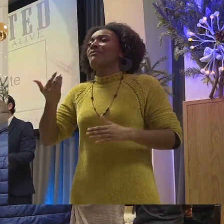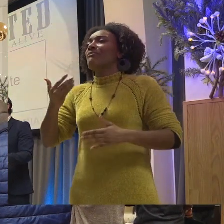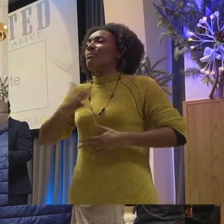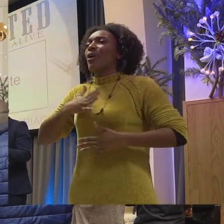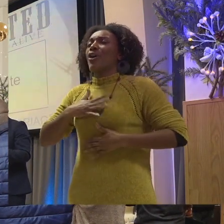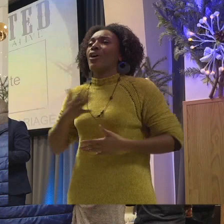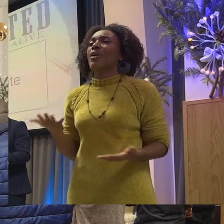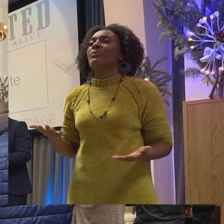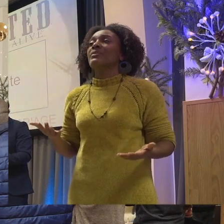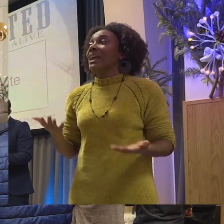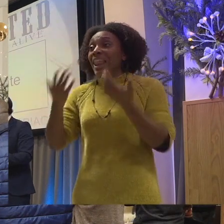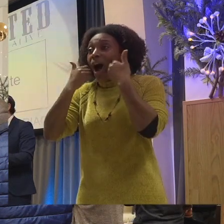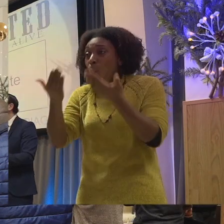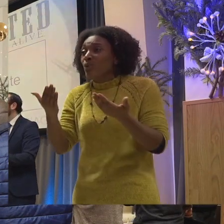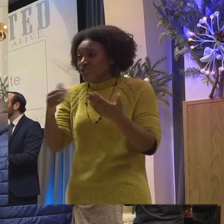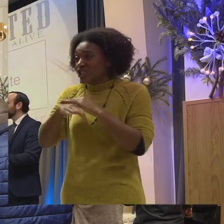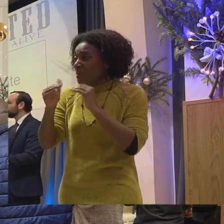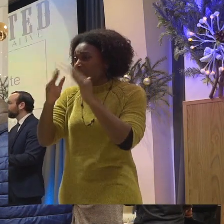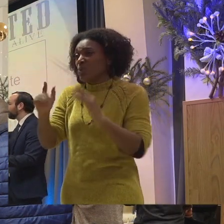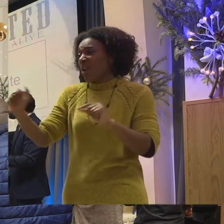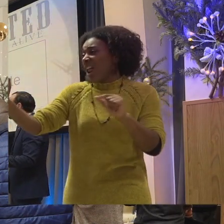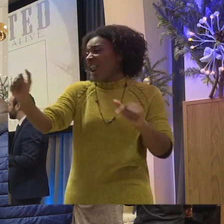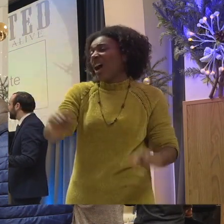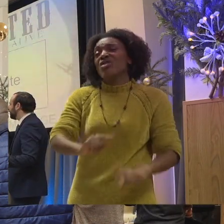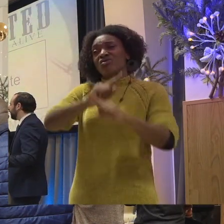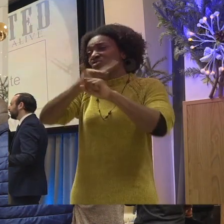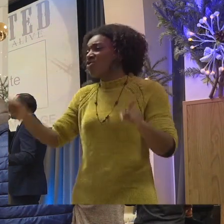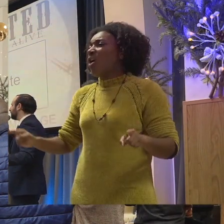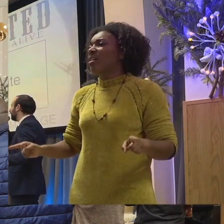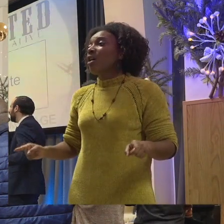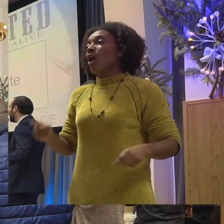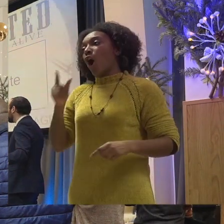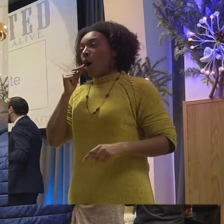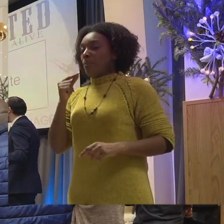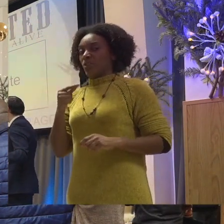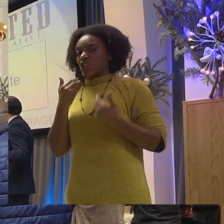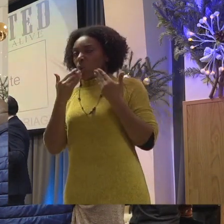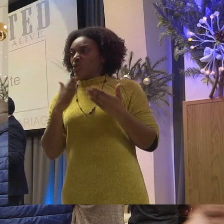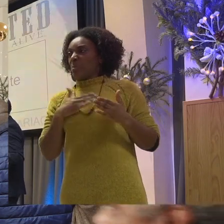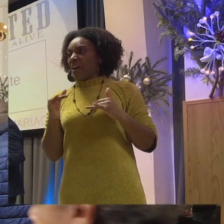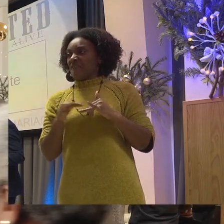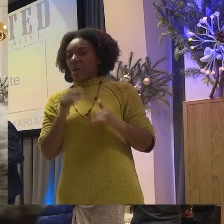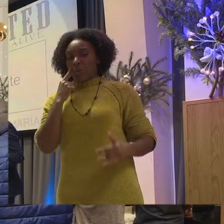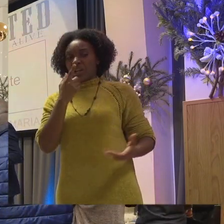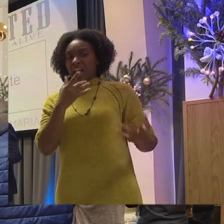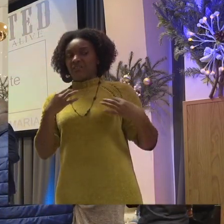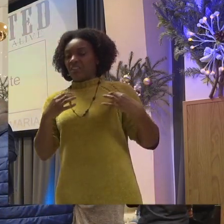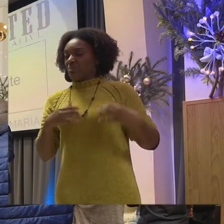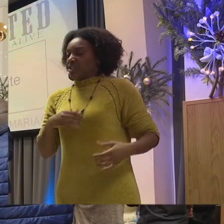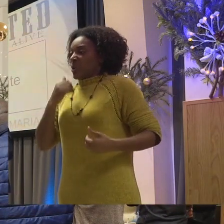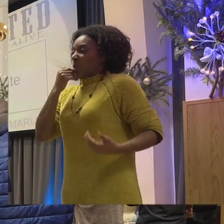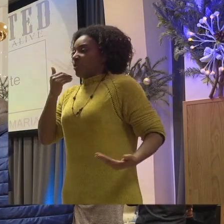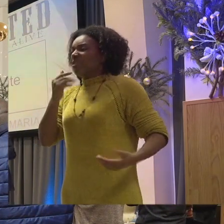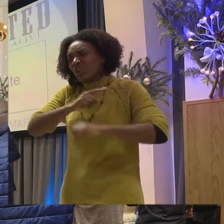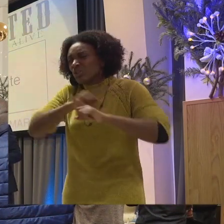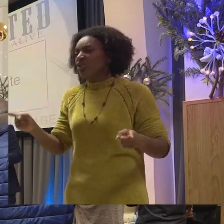Seigneur, que la honte ne soit pas trouvée dans nos maisons, Seigneur. Je te prie pour que chaque mari n'ait pas honte de sa femme. Je te prie pour que chaque femme n'ait pas honte de son mari. Je te prie, Seigneur,